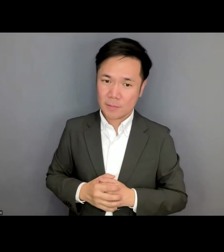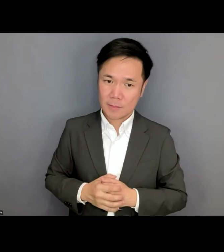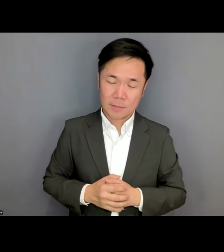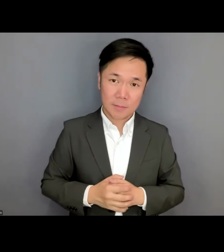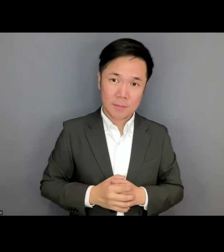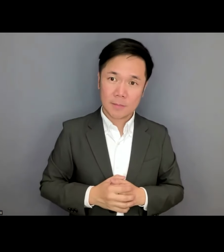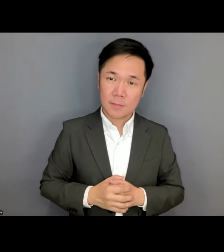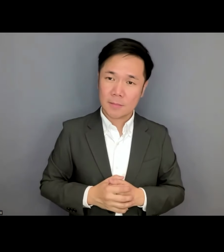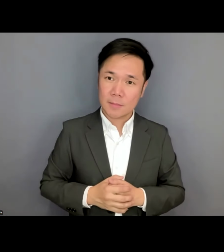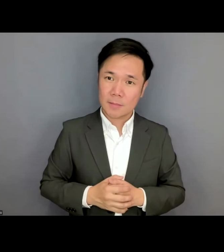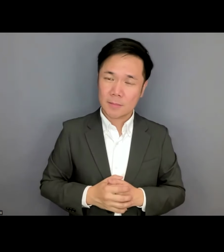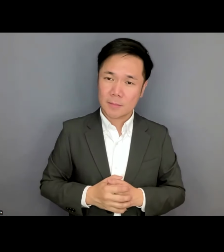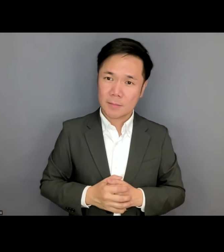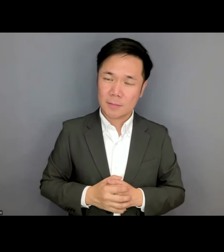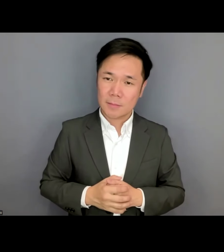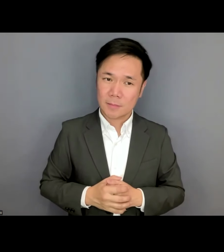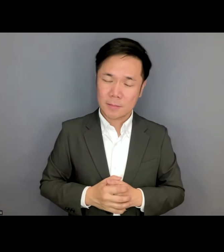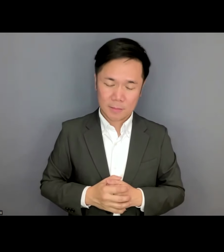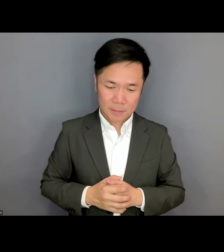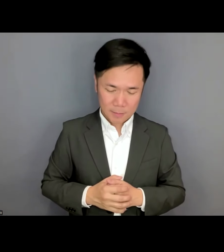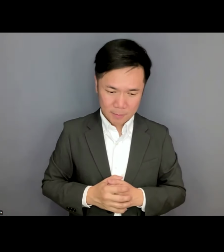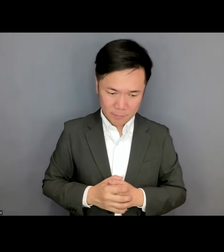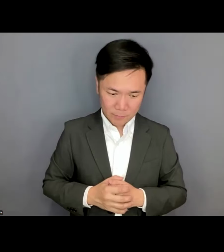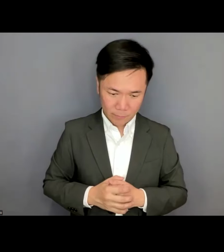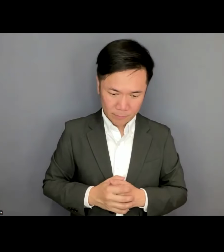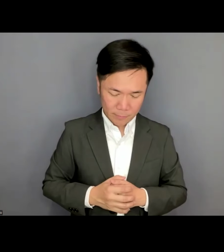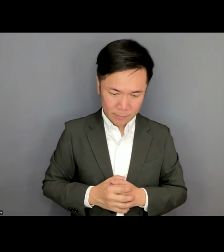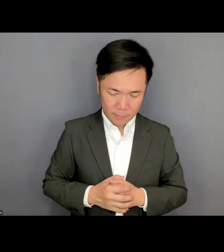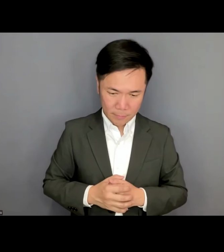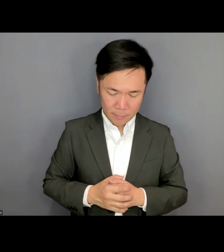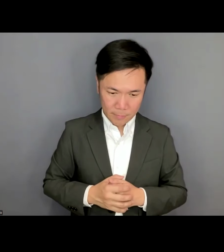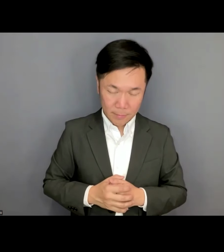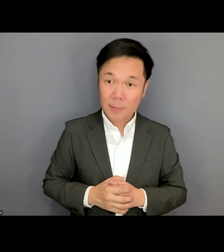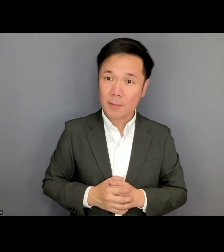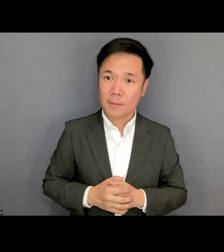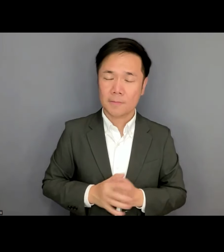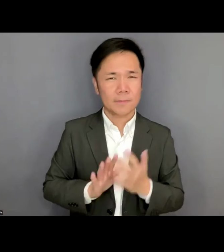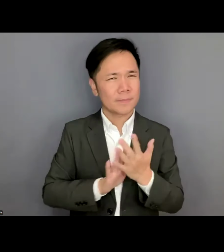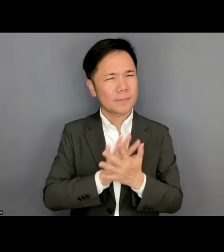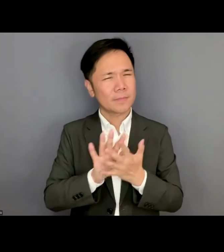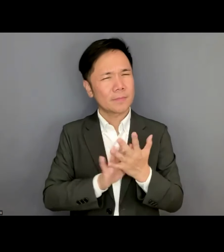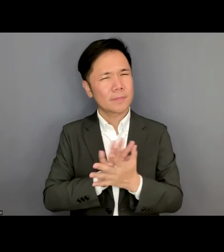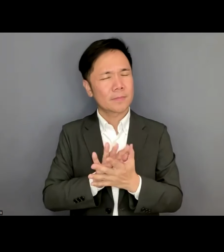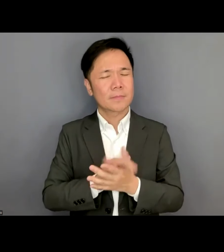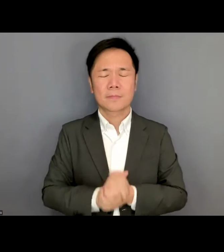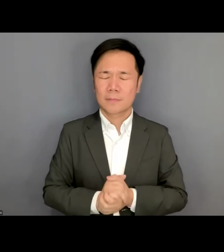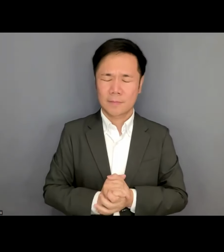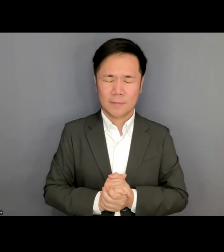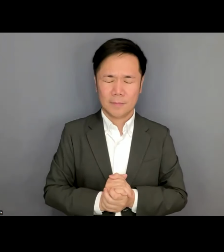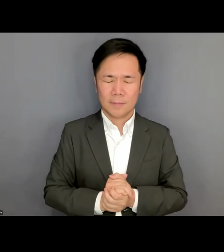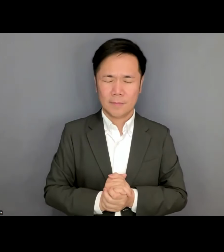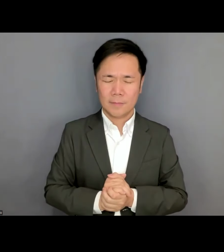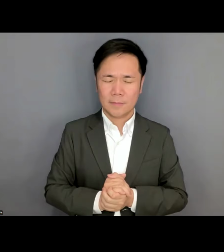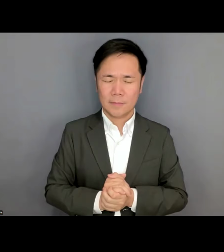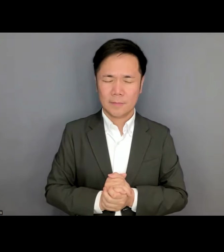les générations futures. Et les engagements du the pacte pour l'avenir engagements qui ont été